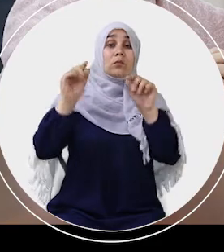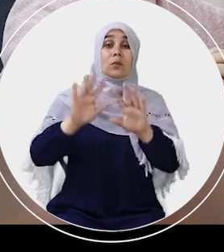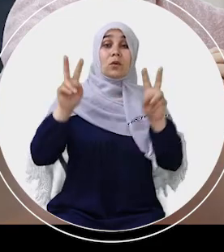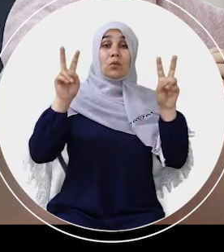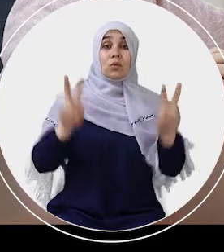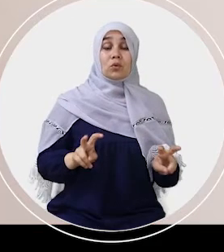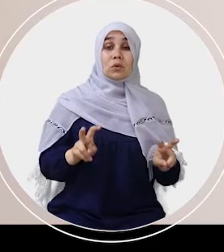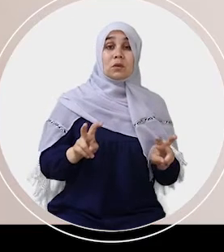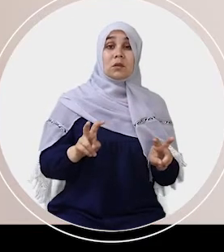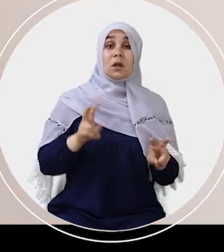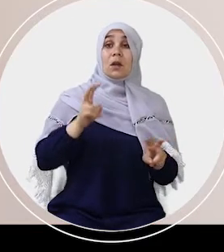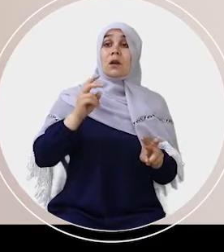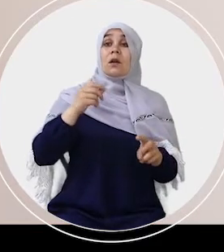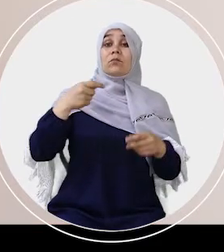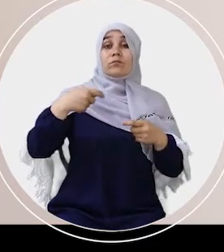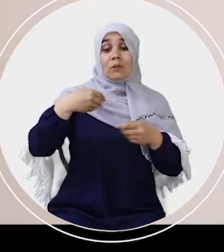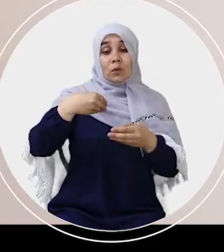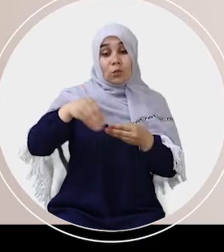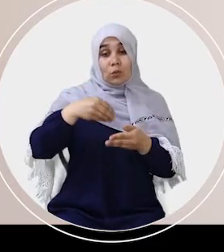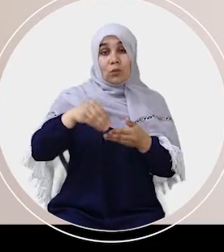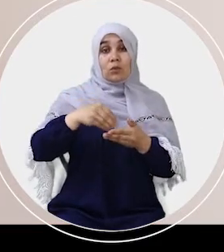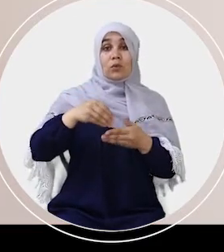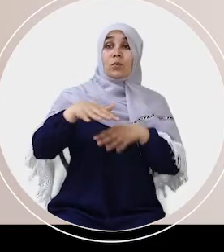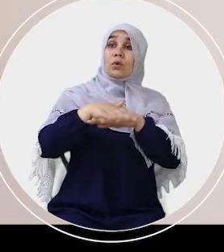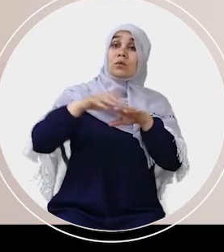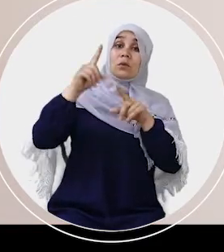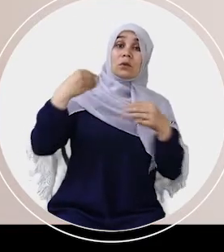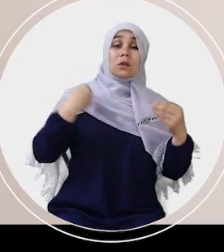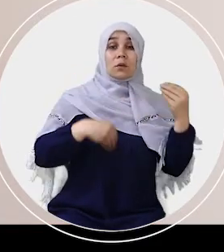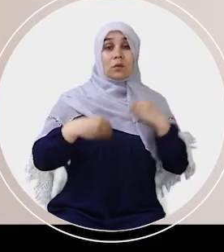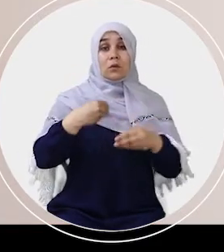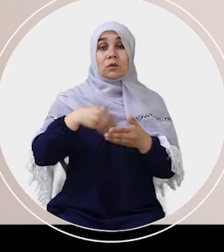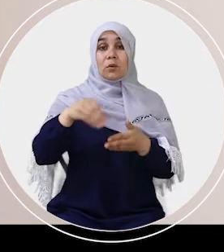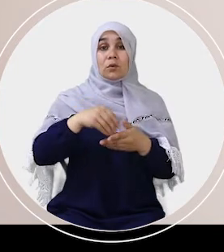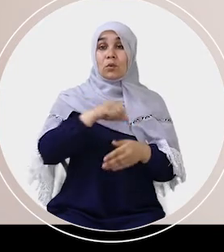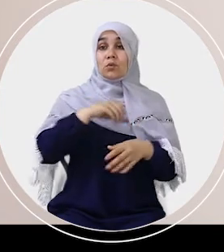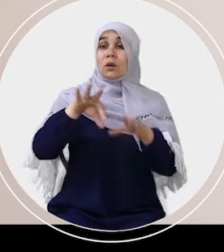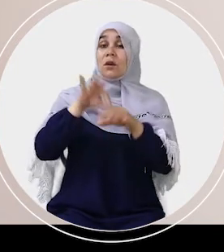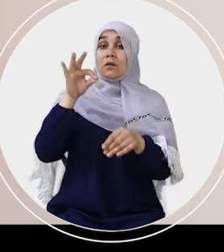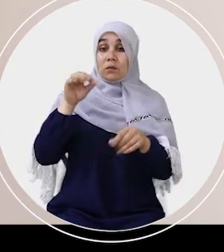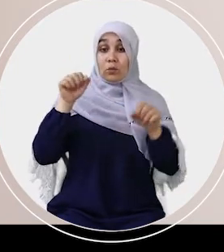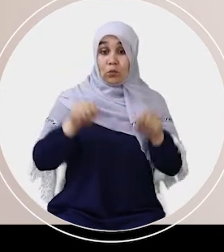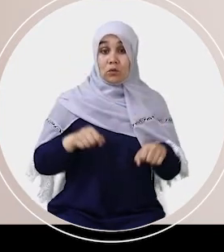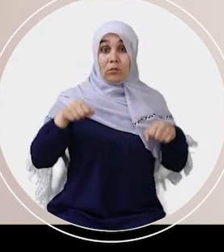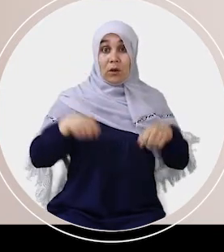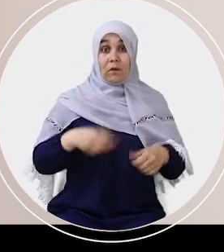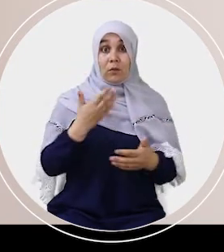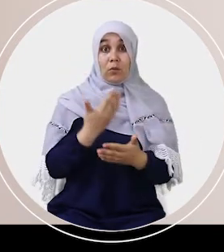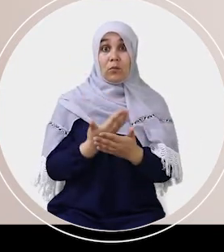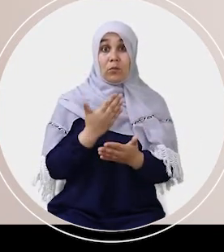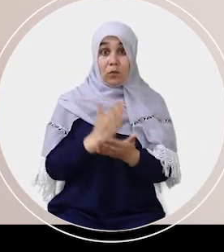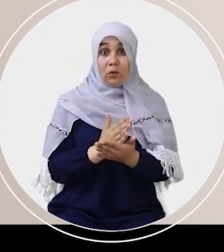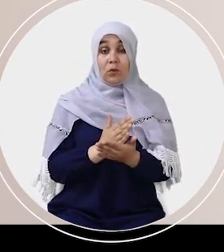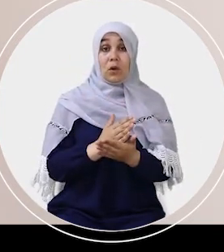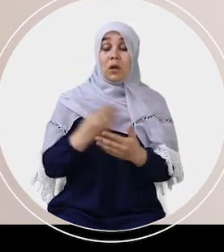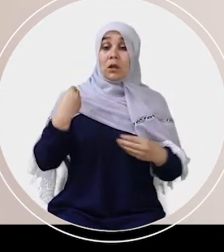mayli bozorga erkak kishi borib rozg'a tebratsa, lekin kiyim kechakni ayol kishi tanlashga haqqi bor-ku. Hattoki kiyim